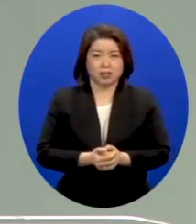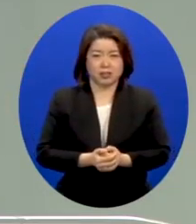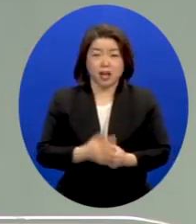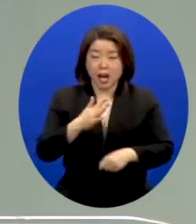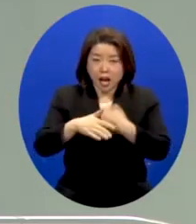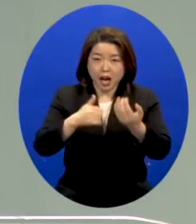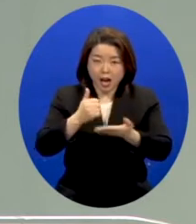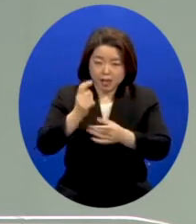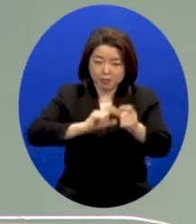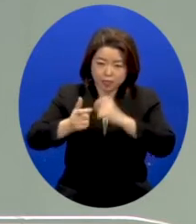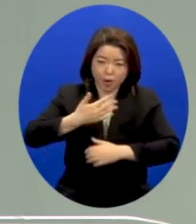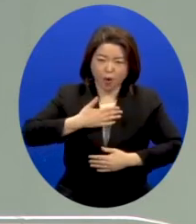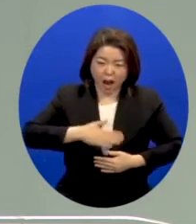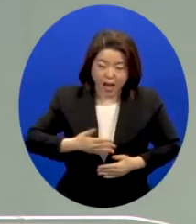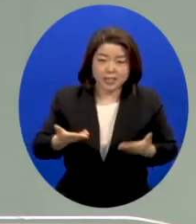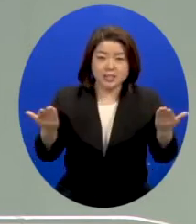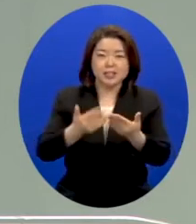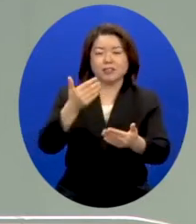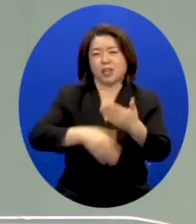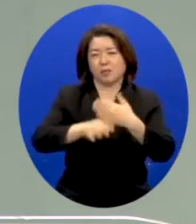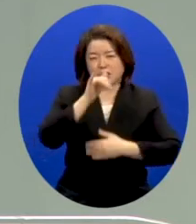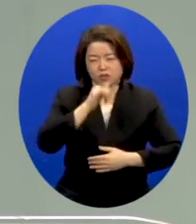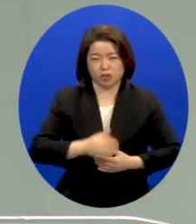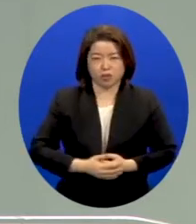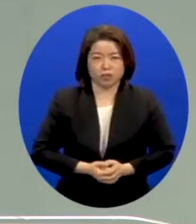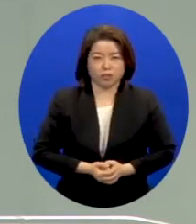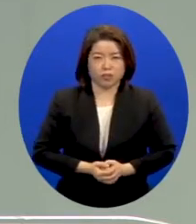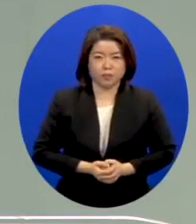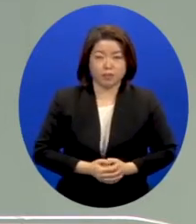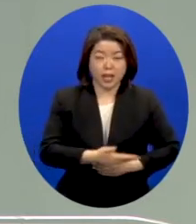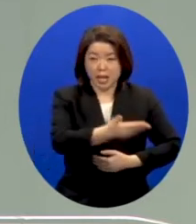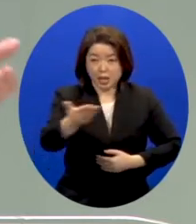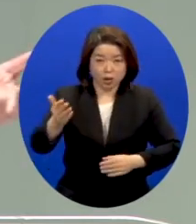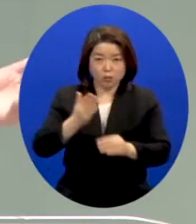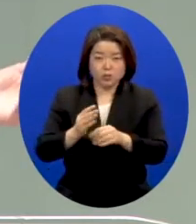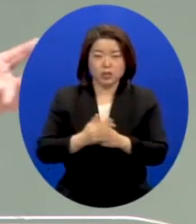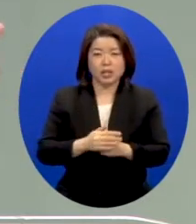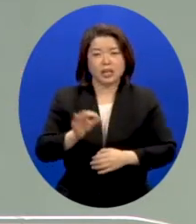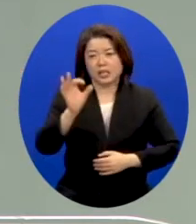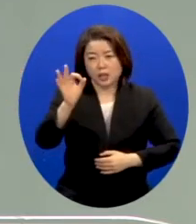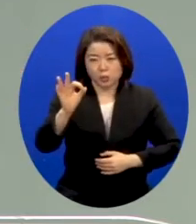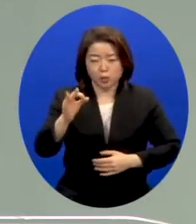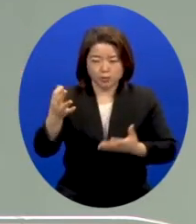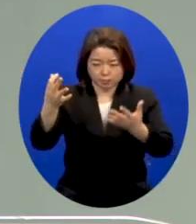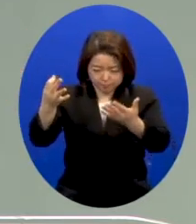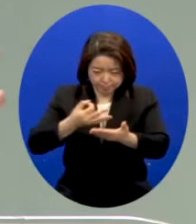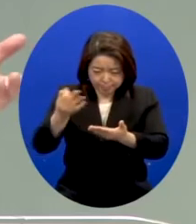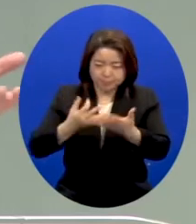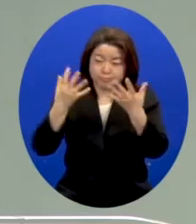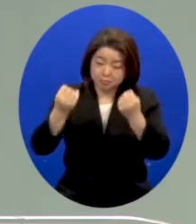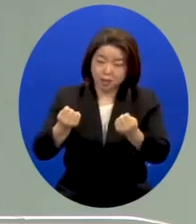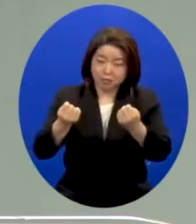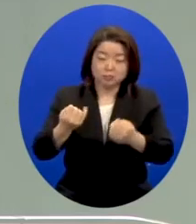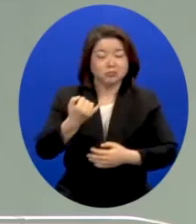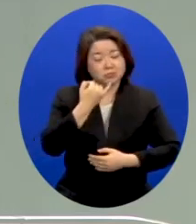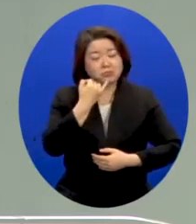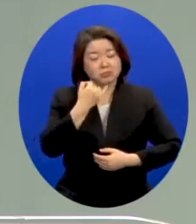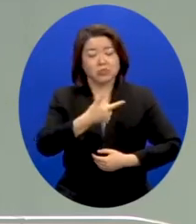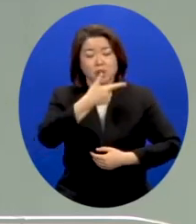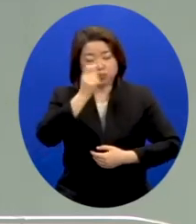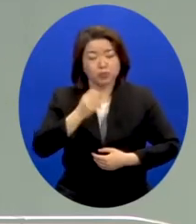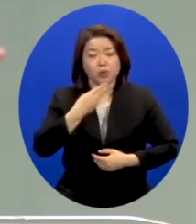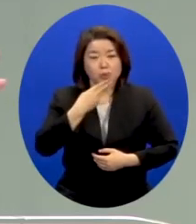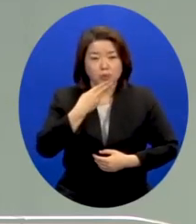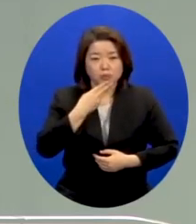하나님을 더 않은 일이 남아 있어요 여러분 중에 요나 이제 돈도 꽤 많이 벌어서 2세를 나 별로 부족함이